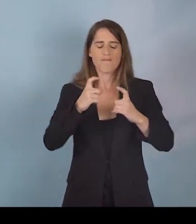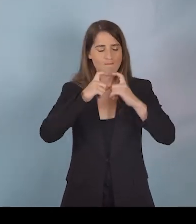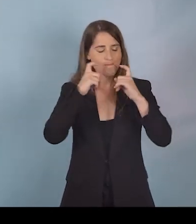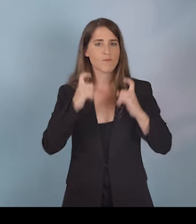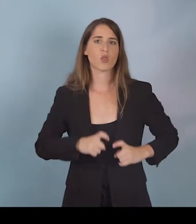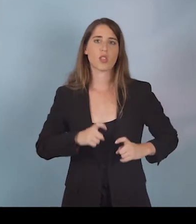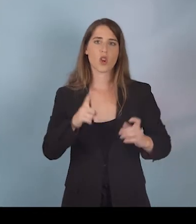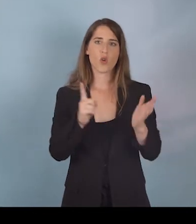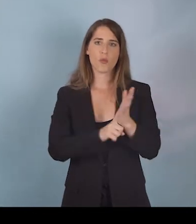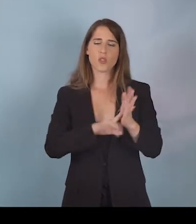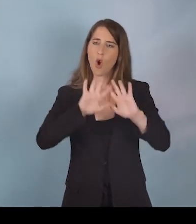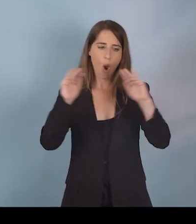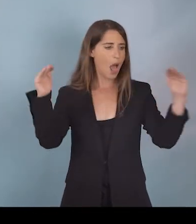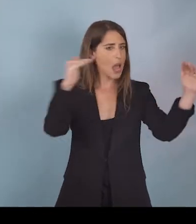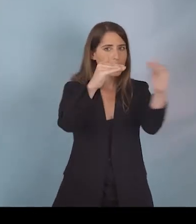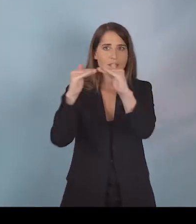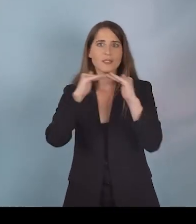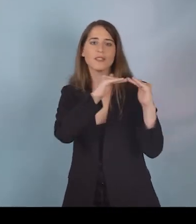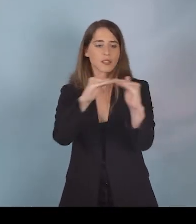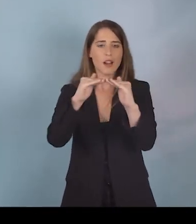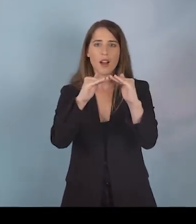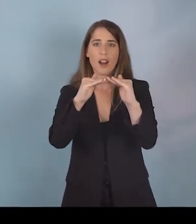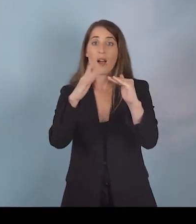των δύο φύλων είναι απόλυτη νομοθεσία,